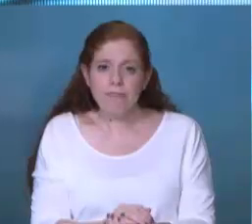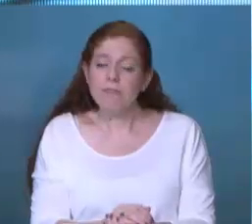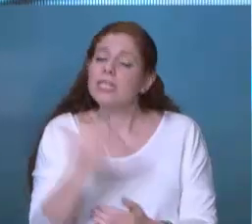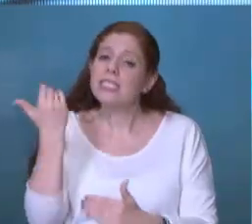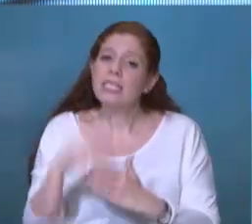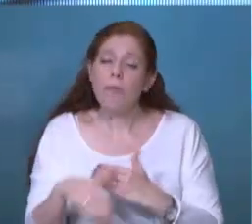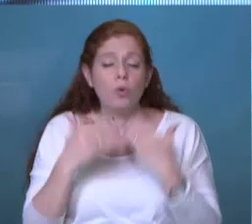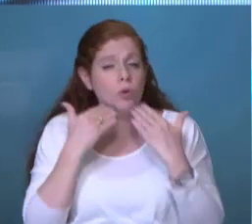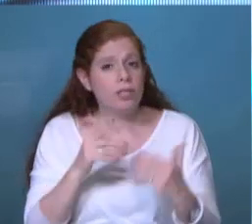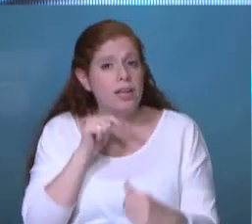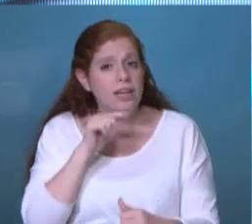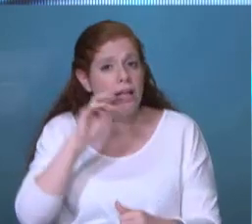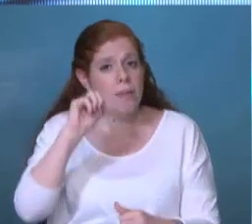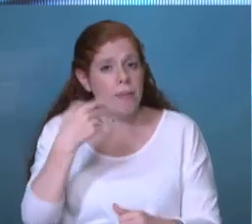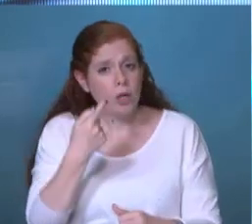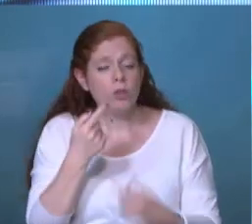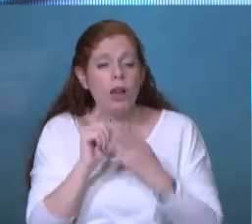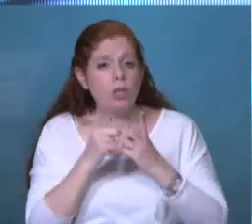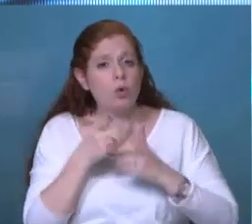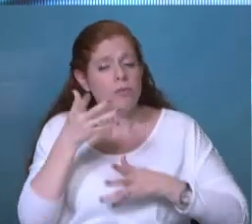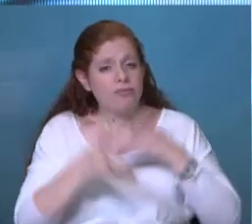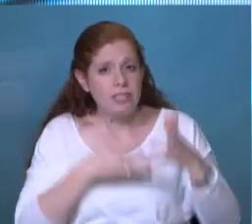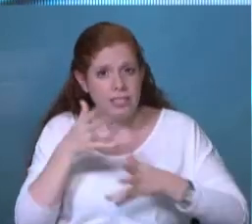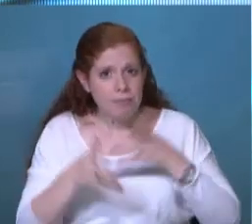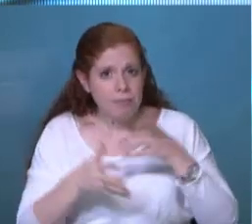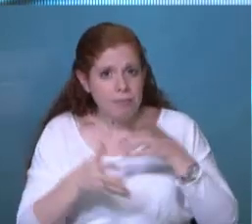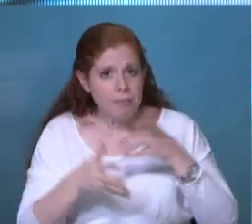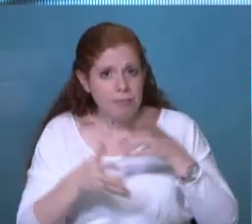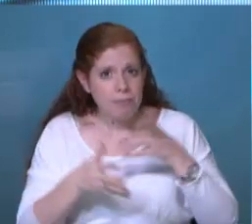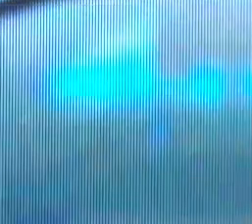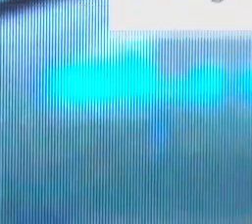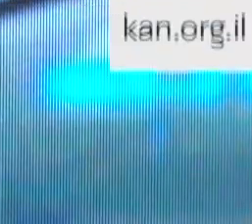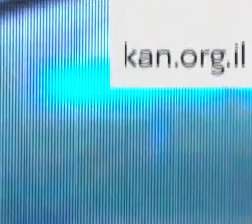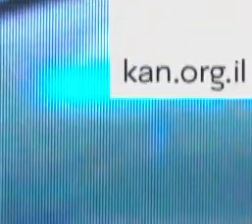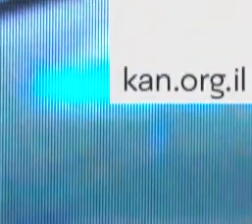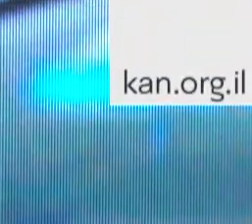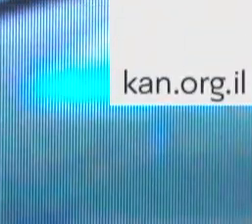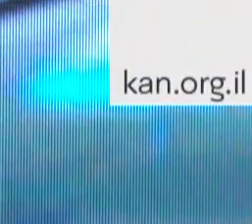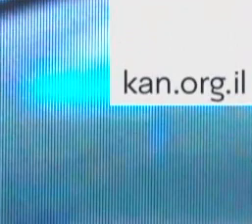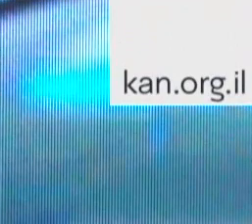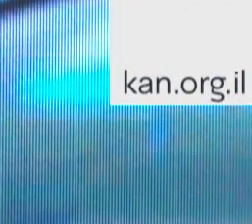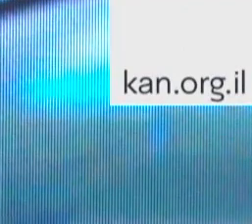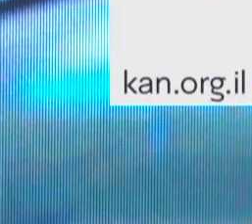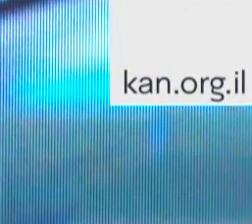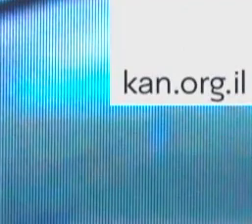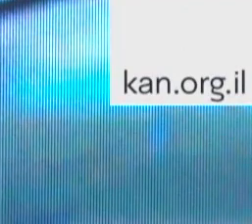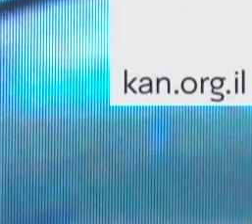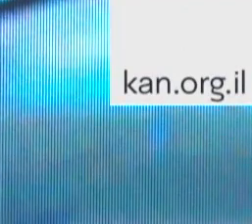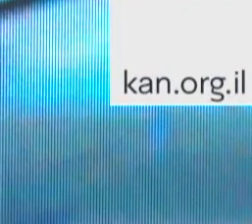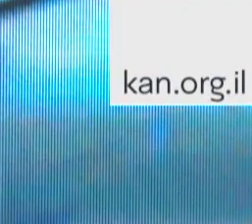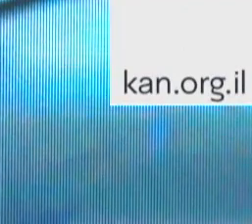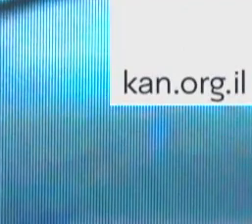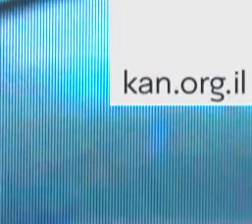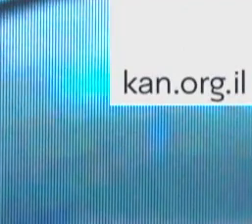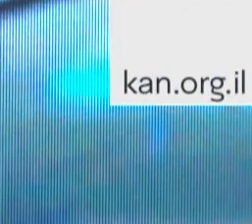סיימנו, נודה לאליאת מרברגנות על התרגום לשפת הסימנים, לצוותים שלנו בשטח ובאולפן. ב-10:45 תהיה כאן